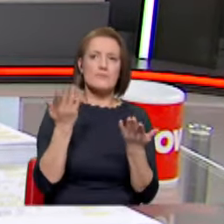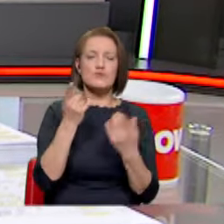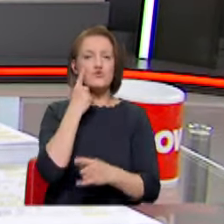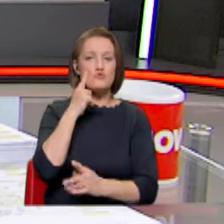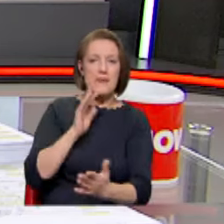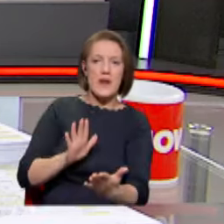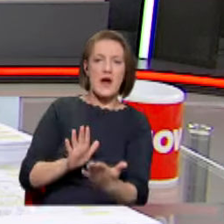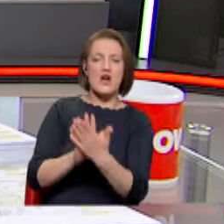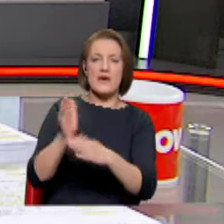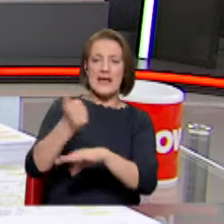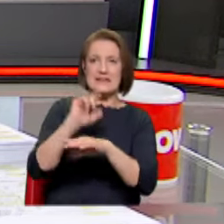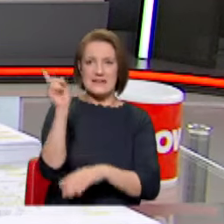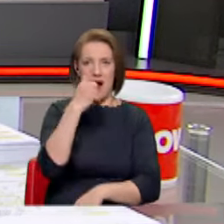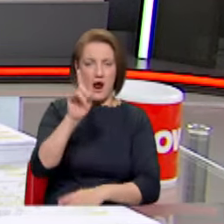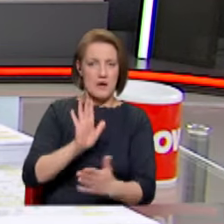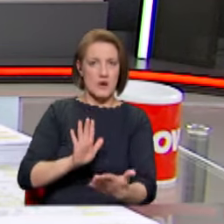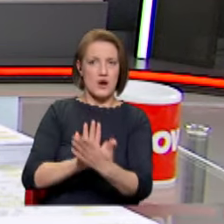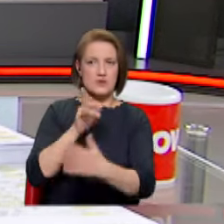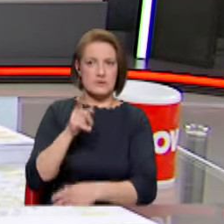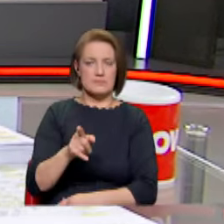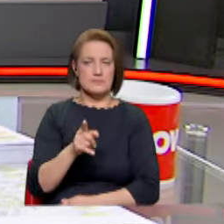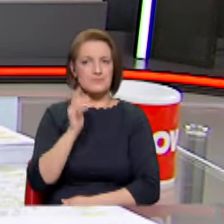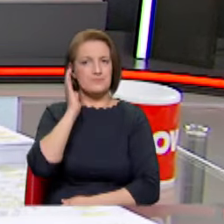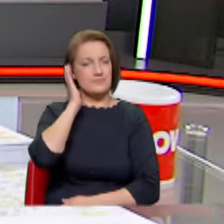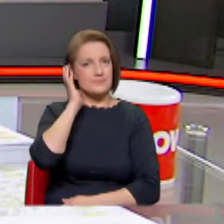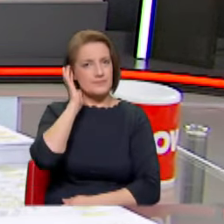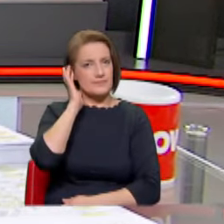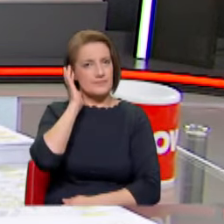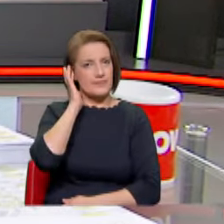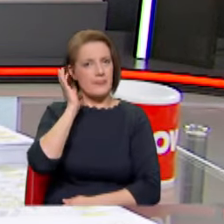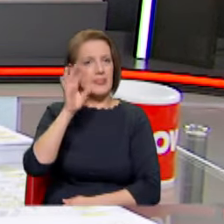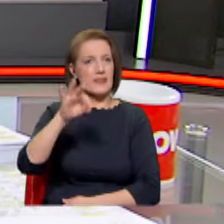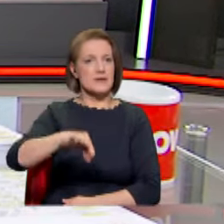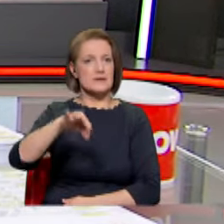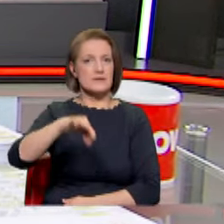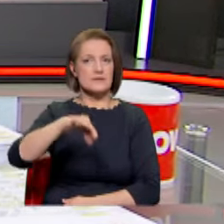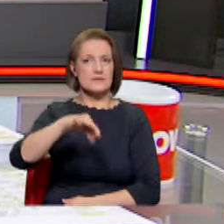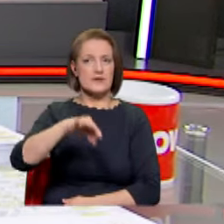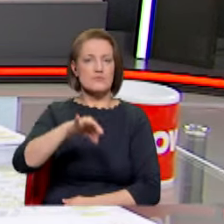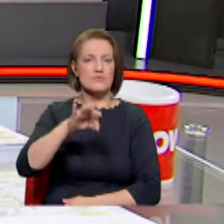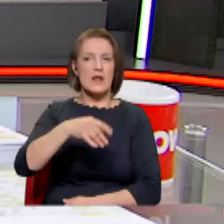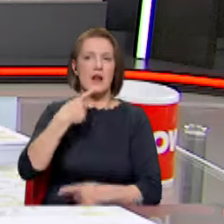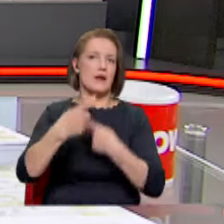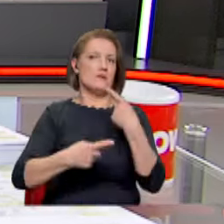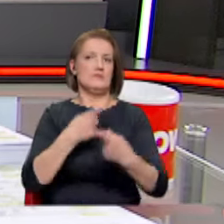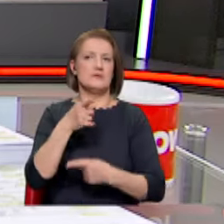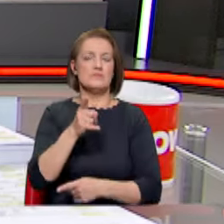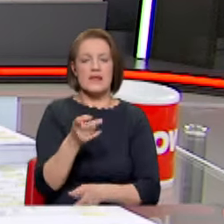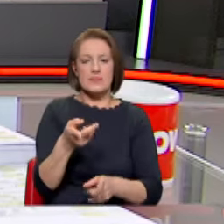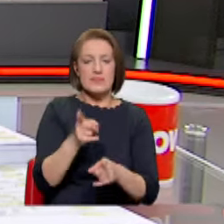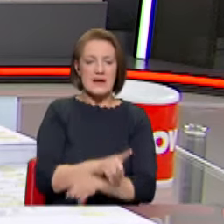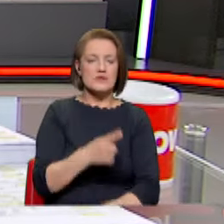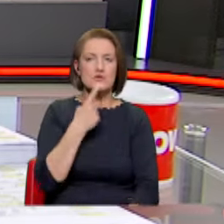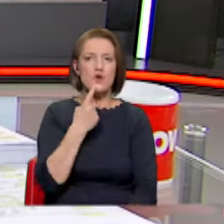hükümete karşı iktidara karşı diye Şimdi bunlar İddia aksini